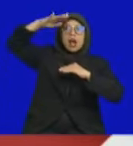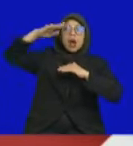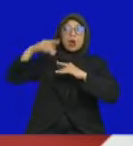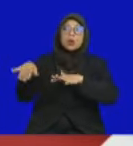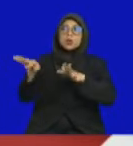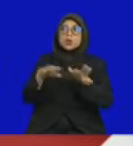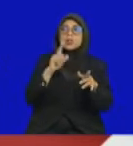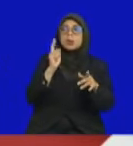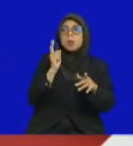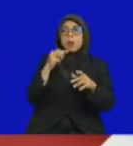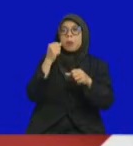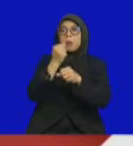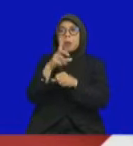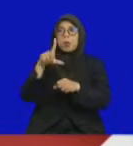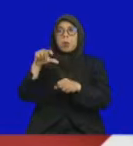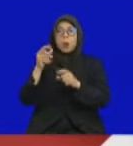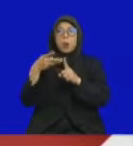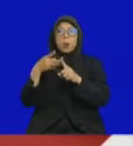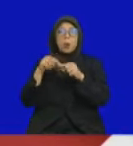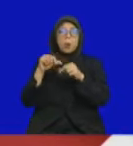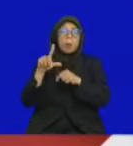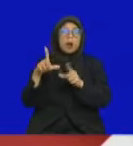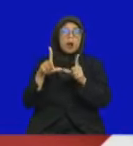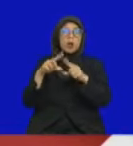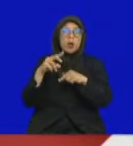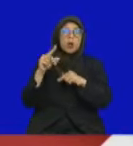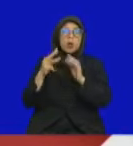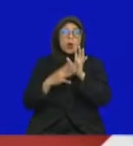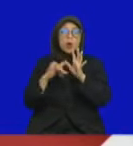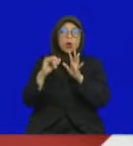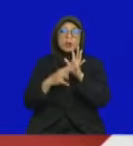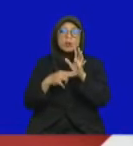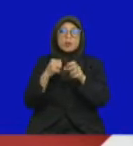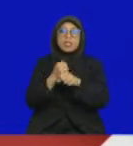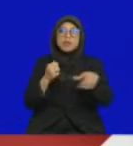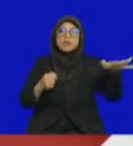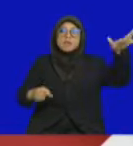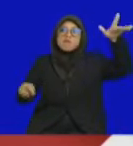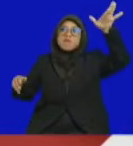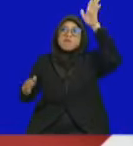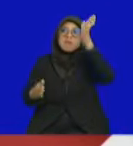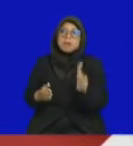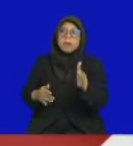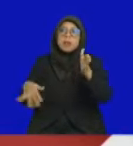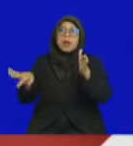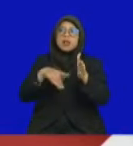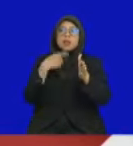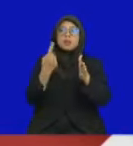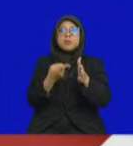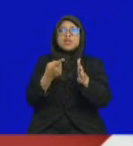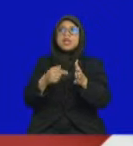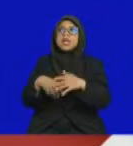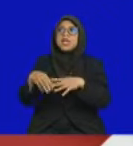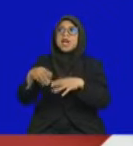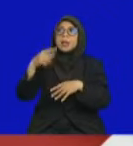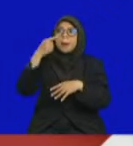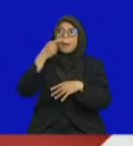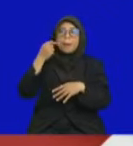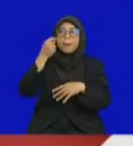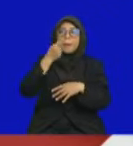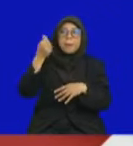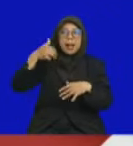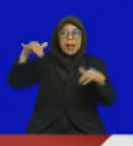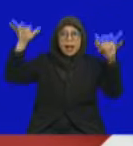global warming maka kita bisa membuat tanggul-tanggul yang kita akan realisasikan mulai dari Bangkalan sampai